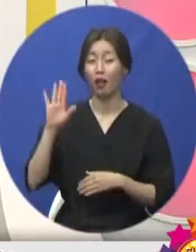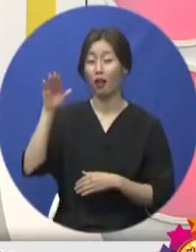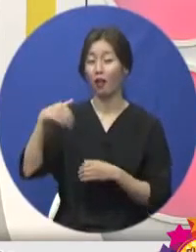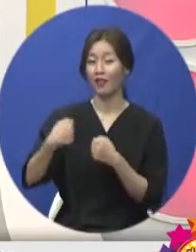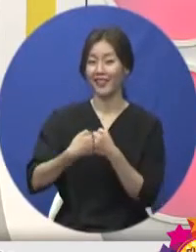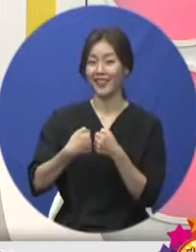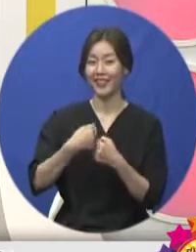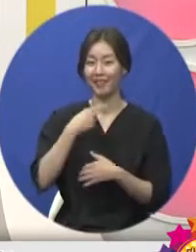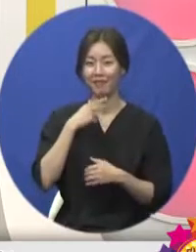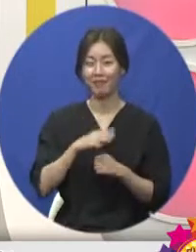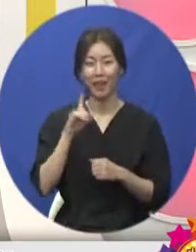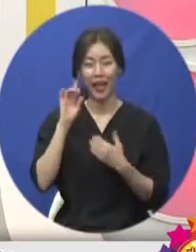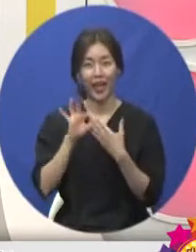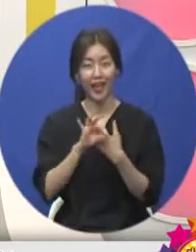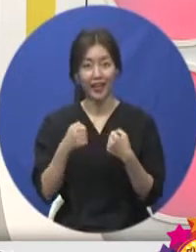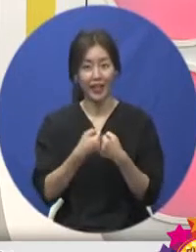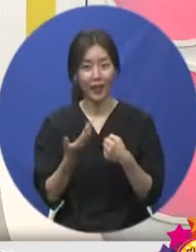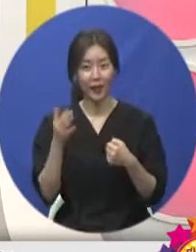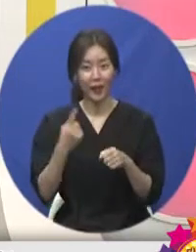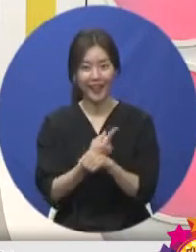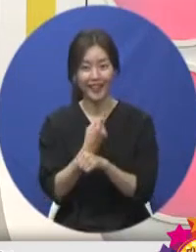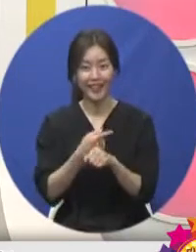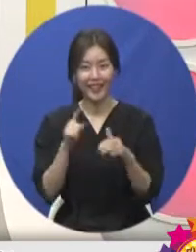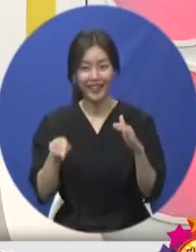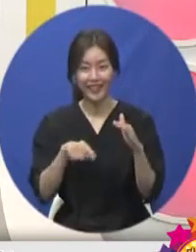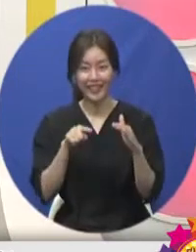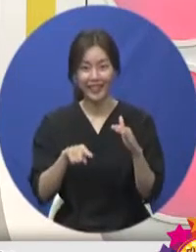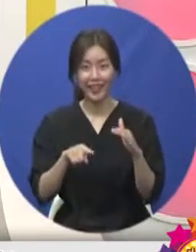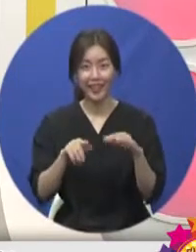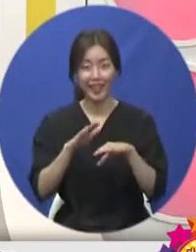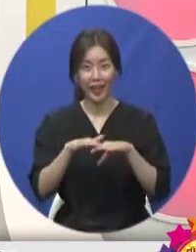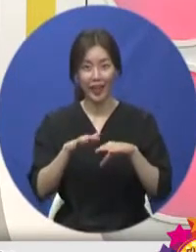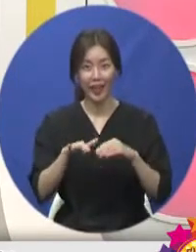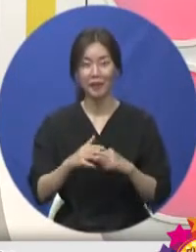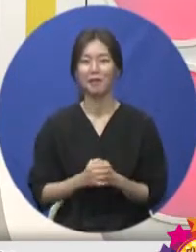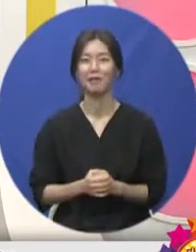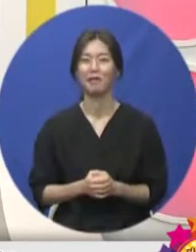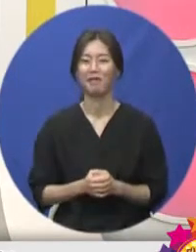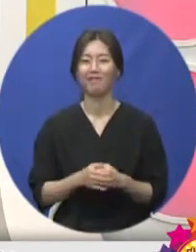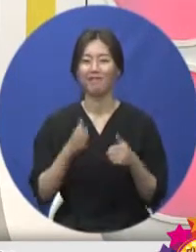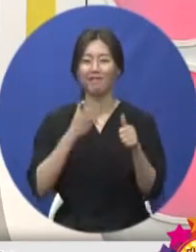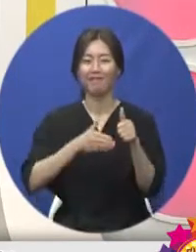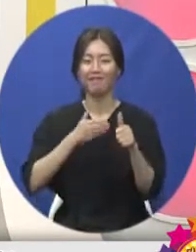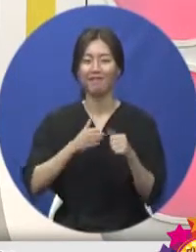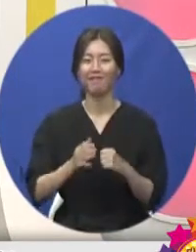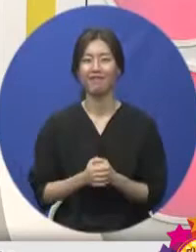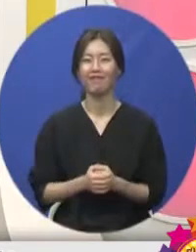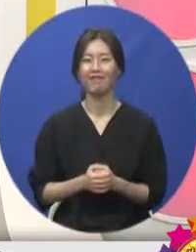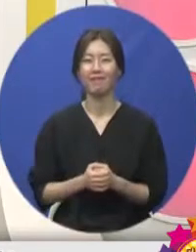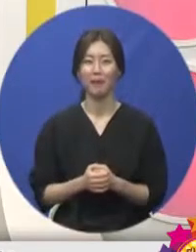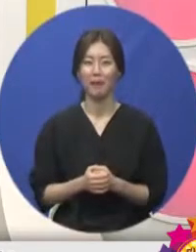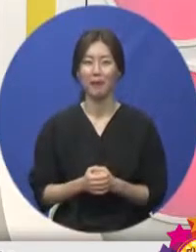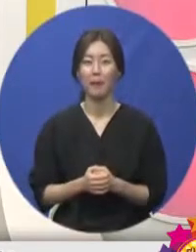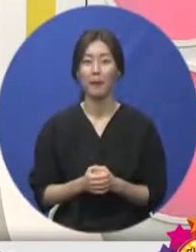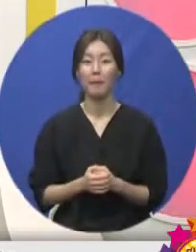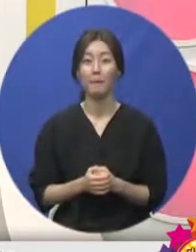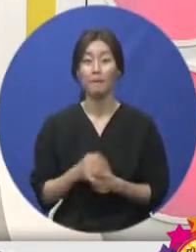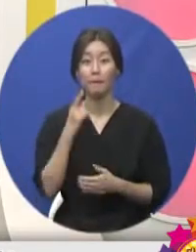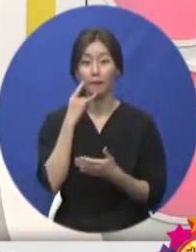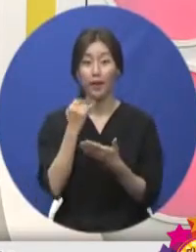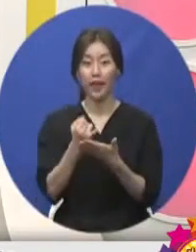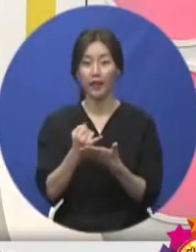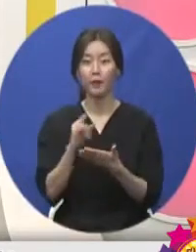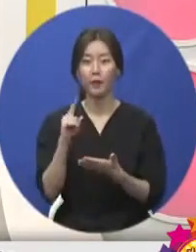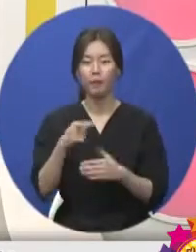없어요. 만약에 싸우더라도 네. 한 시간 이내에 푸세요. 네네. 그 오래 가면 골이 깊어져요, 혹시. 싸울 일도 없어. 그래요. 네. 그럼 어머님